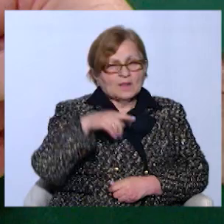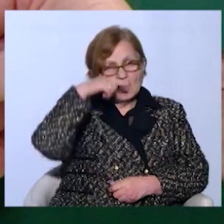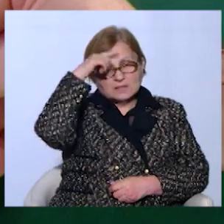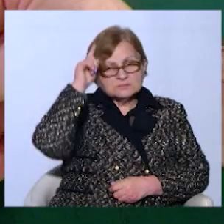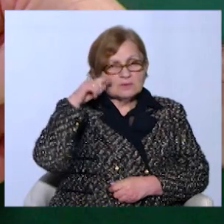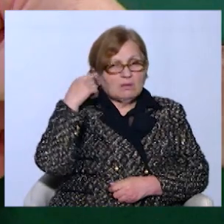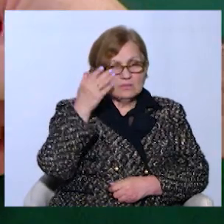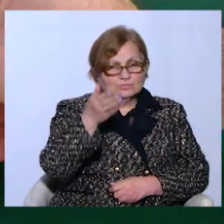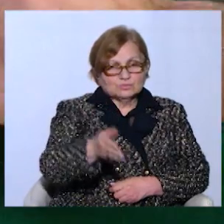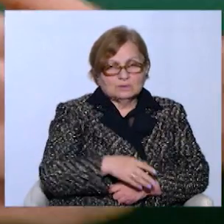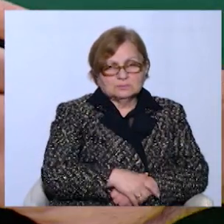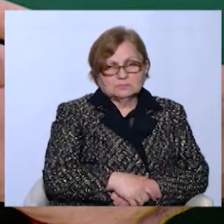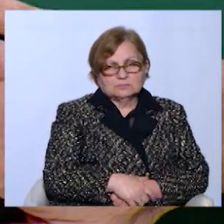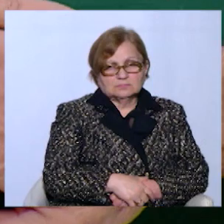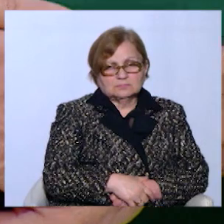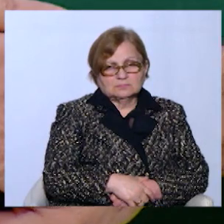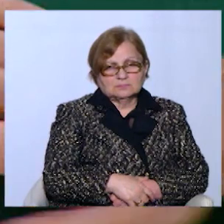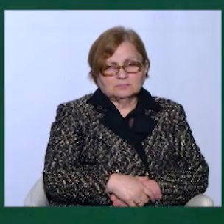აზერბაიჯანი